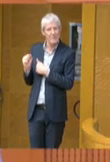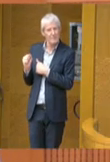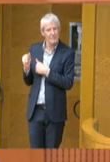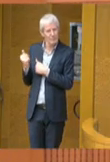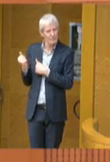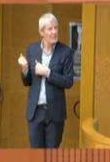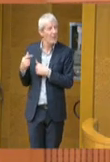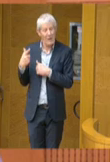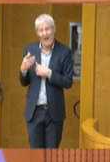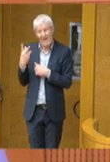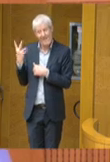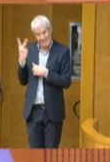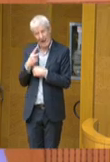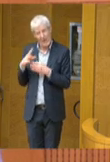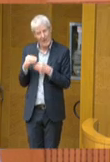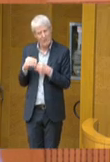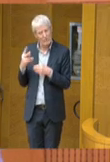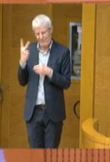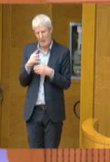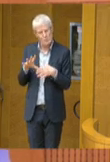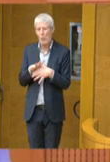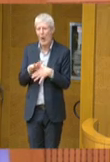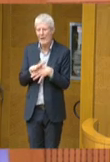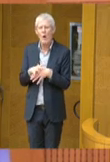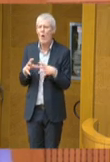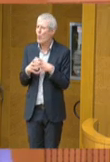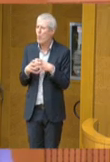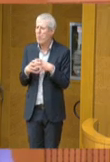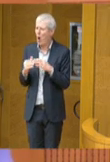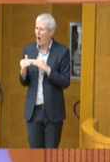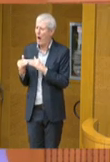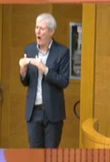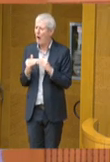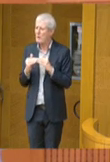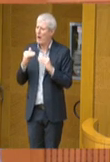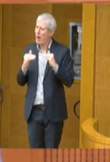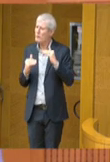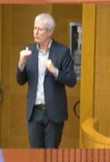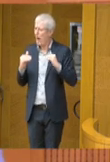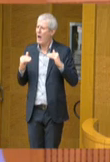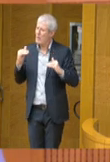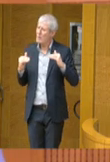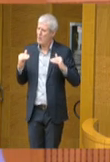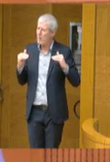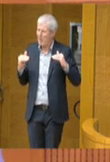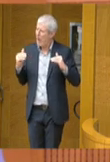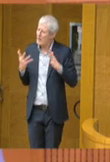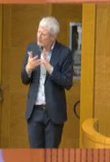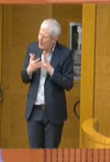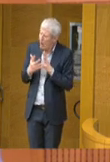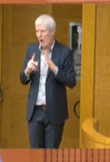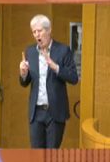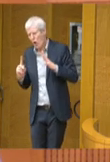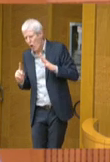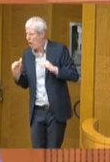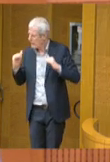perché hanno fatto veramente una bella squadra, erano un gruppo eterogeneo, quindi di ragazzi in difficoltà e non, e sono